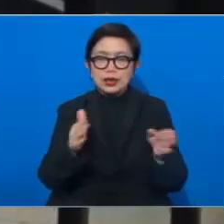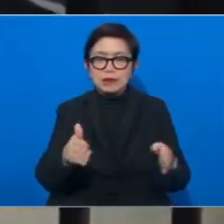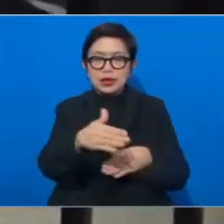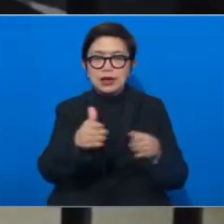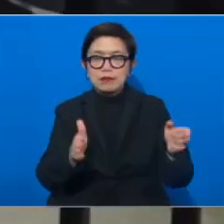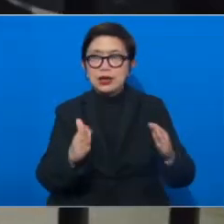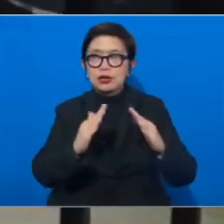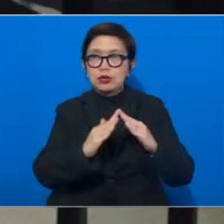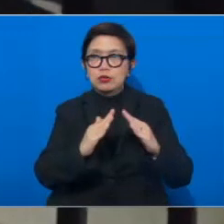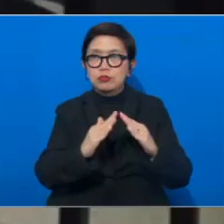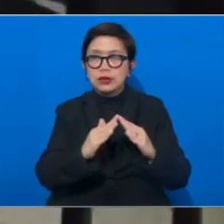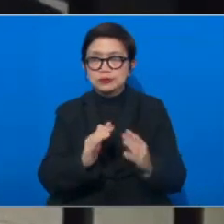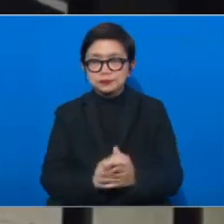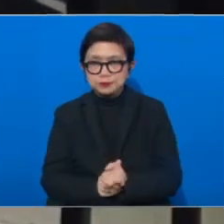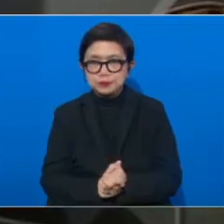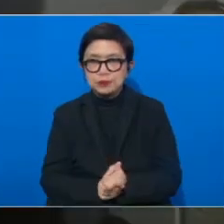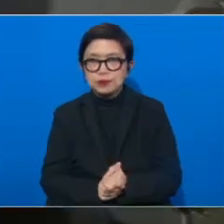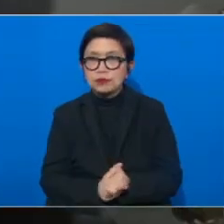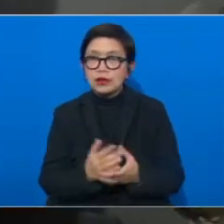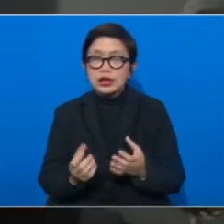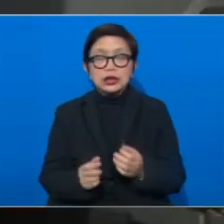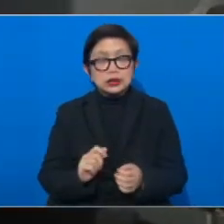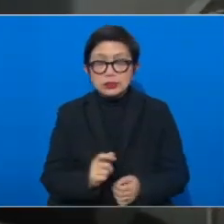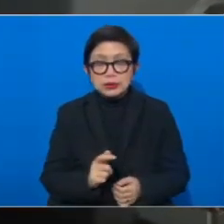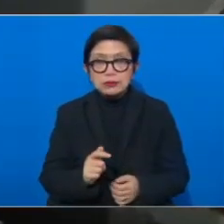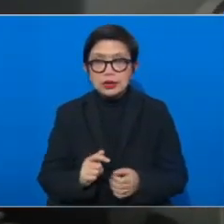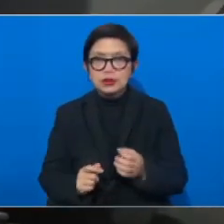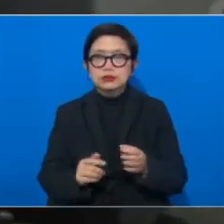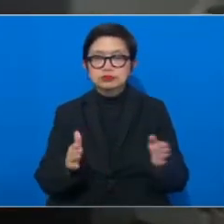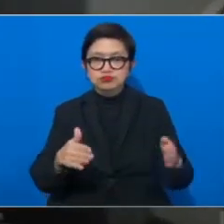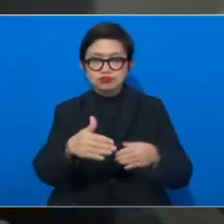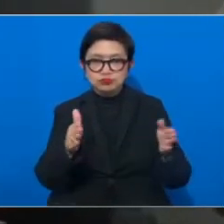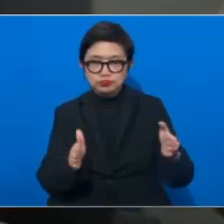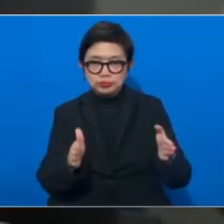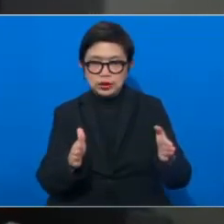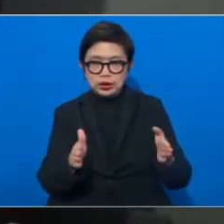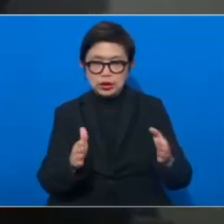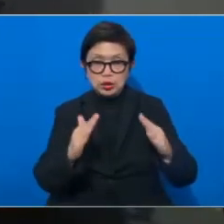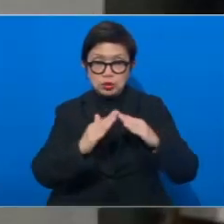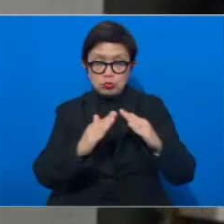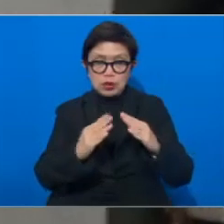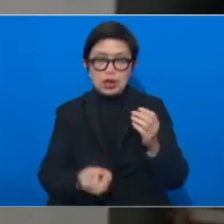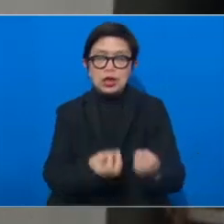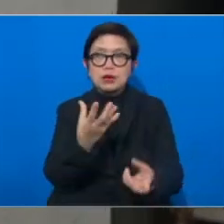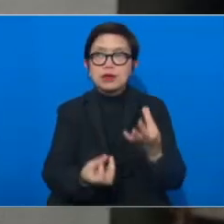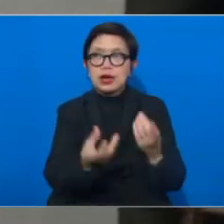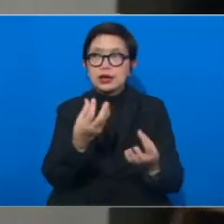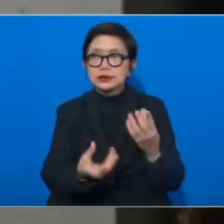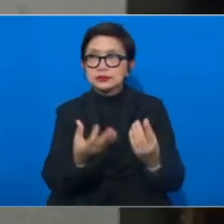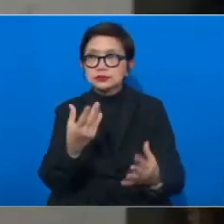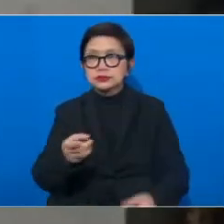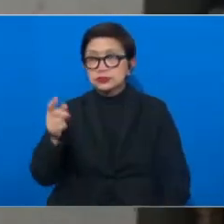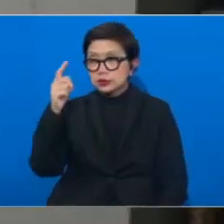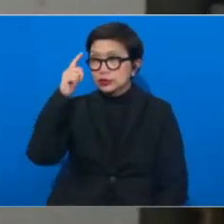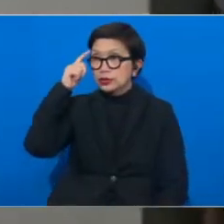korban bermain di sebuah kamar. Namun tiba-tiba kamar yang dijadikan studio musik tersebut mengalami kebakaran. Polisi menduga